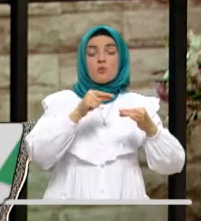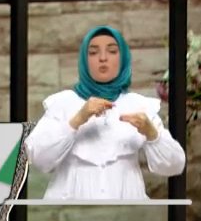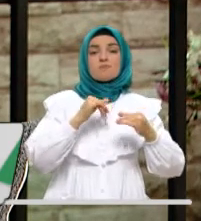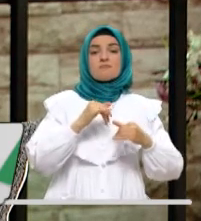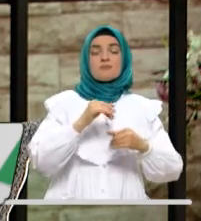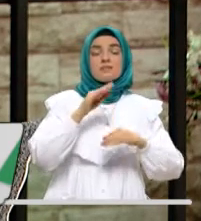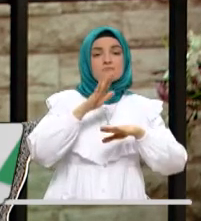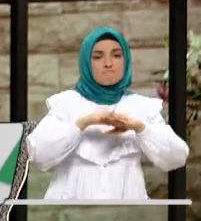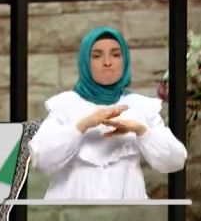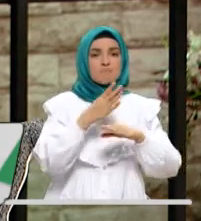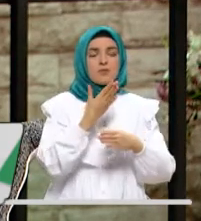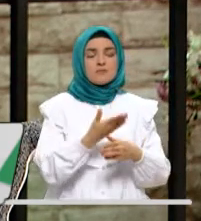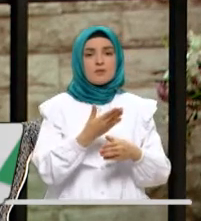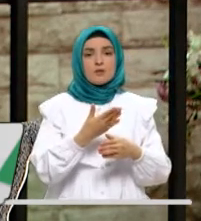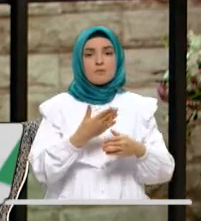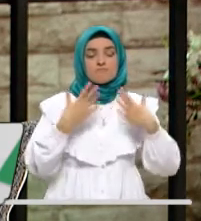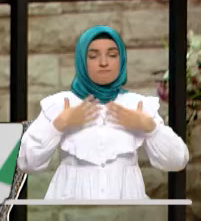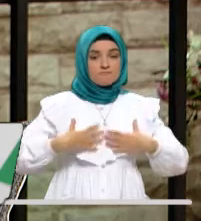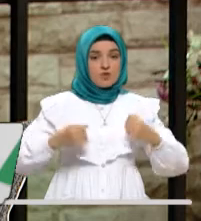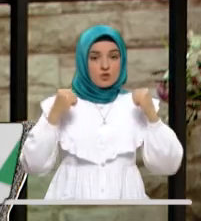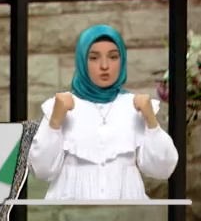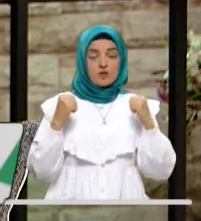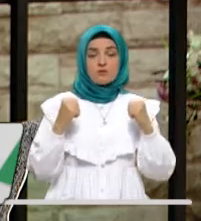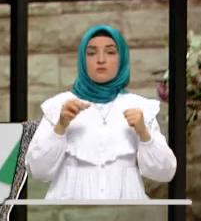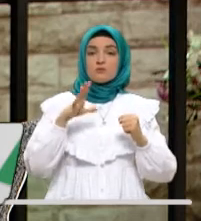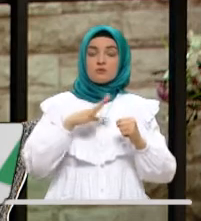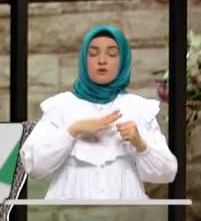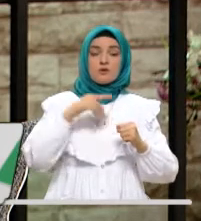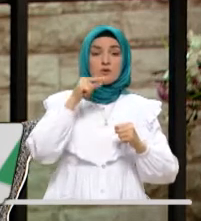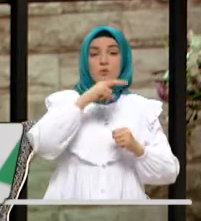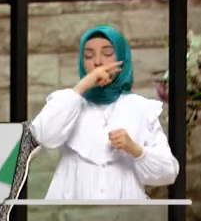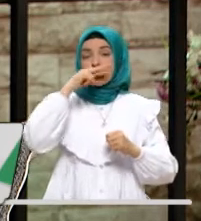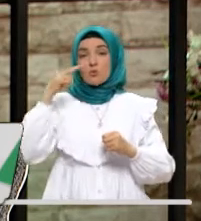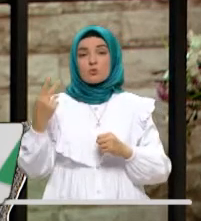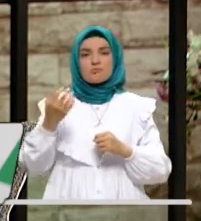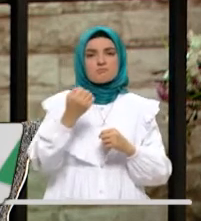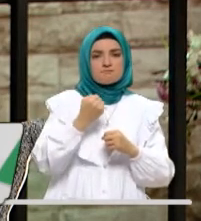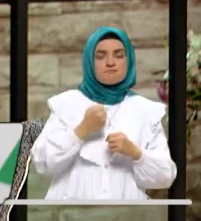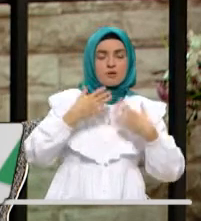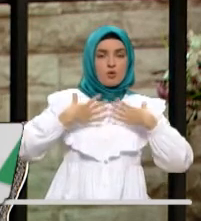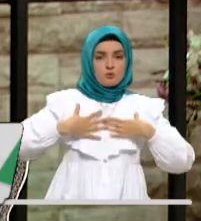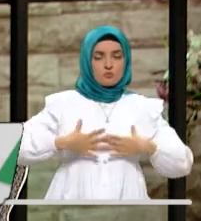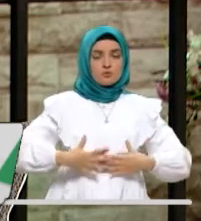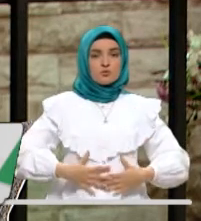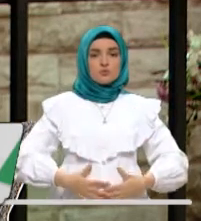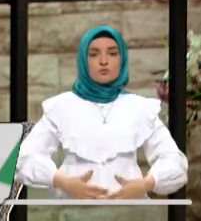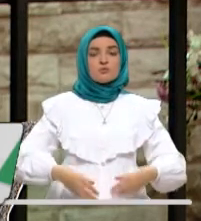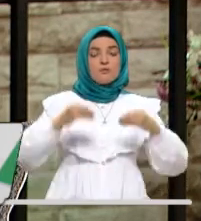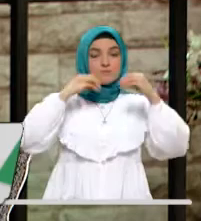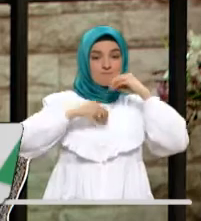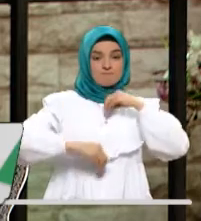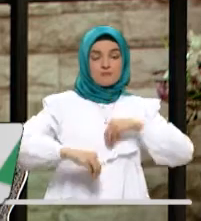ama bağışıklığınız güçlüyse belki şu anda fark etmiyorsunuz ama o kokuları alarak vücudunuza yerleşiyor.